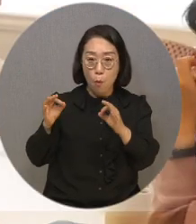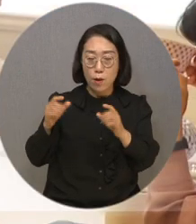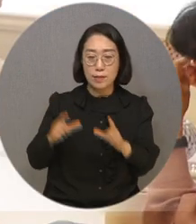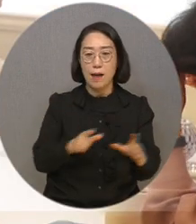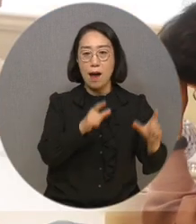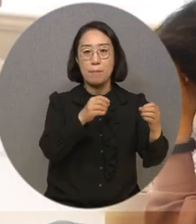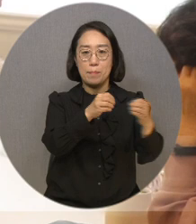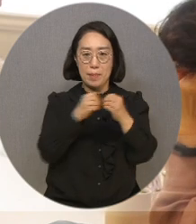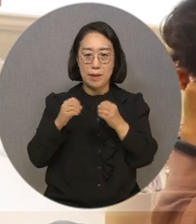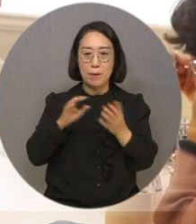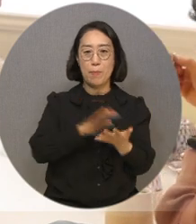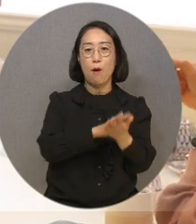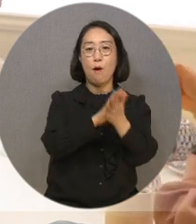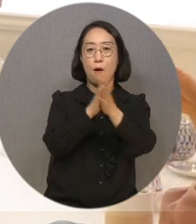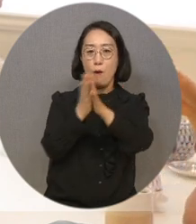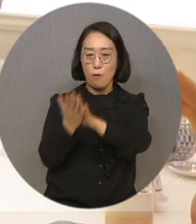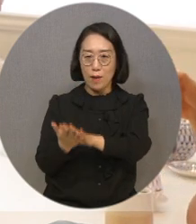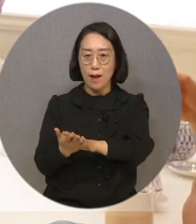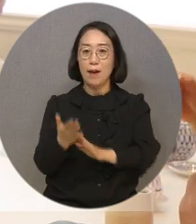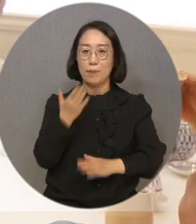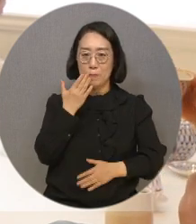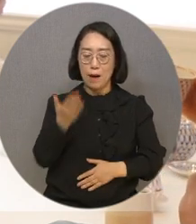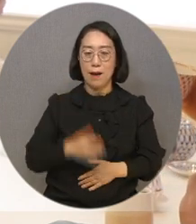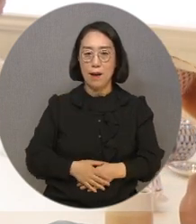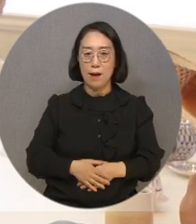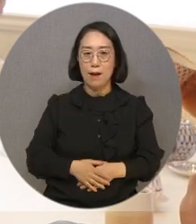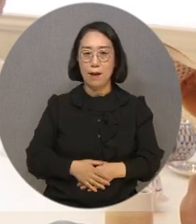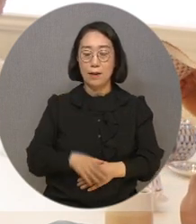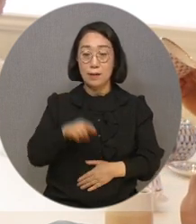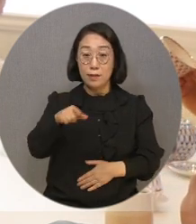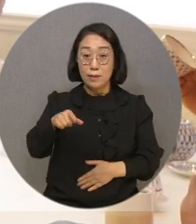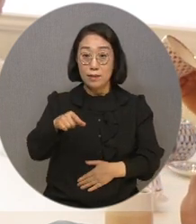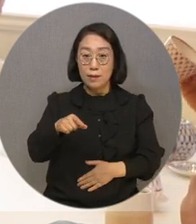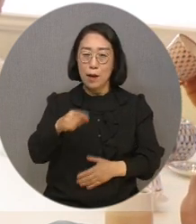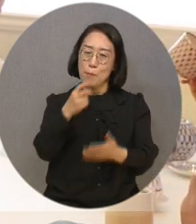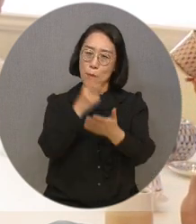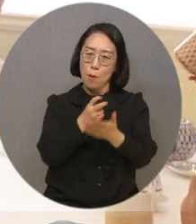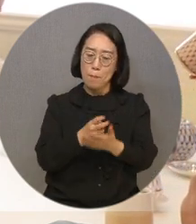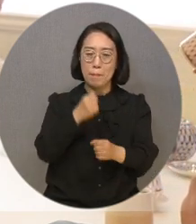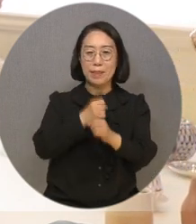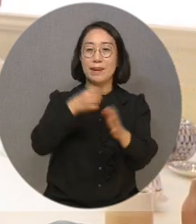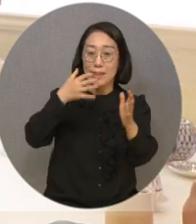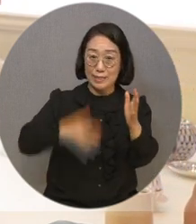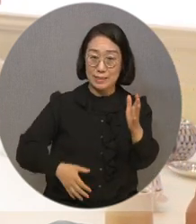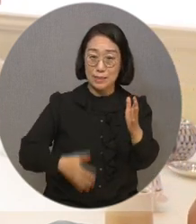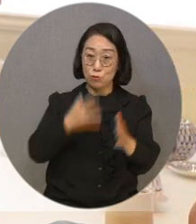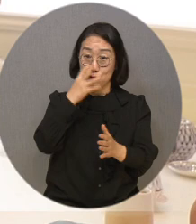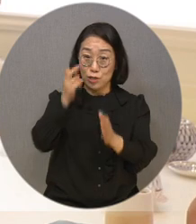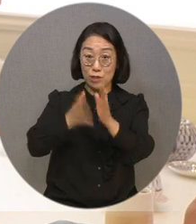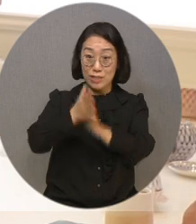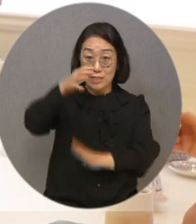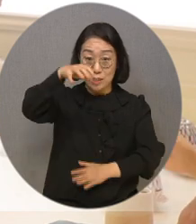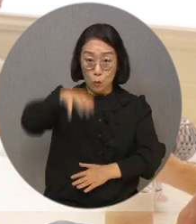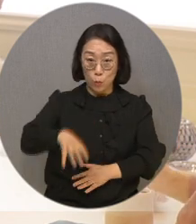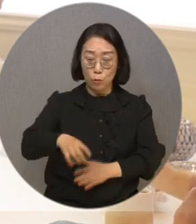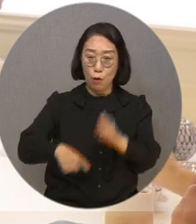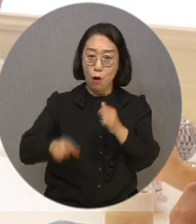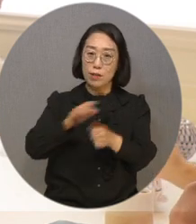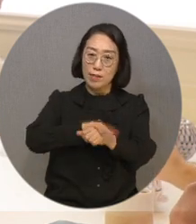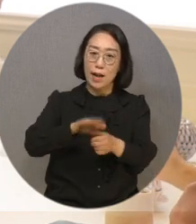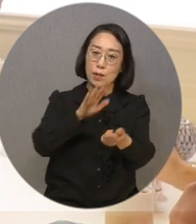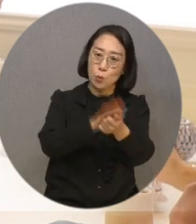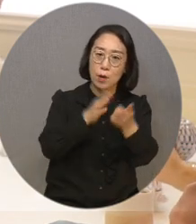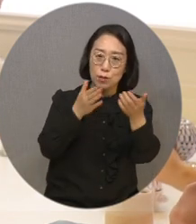달라지는 그런 제도들을 만들어야 될 것 같아요. 그래서 아직은 그런 조례가 없어서 순천시의회에서도 그 일을 잘할 수 있도록